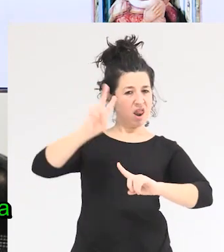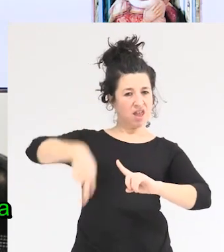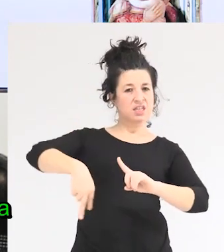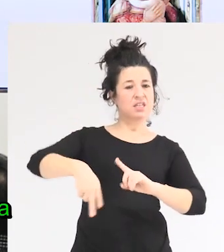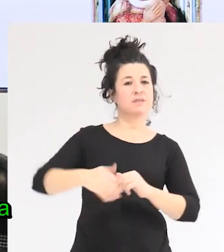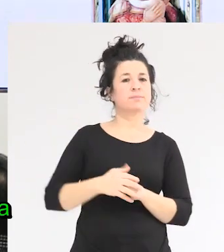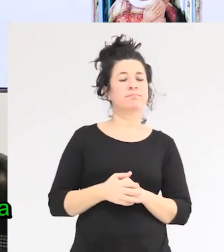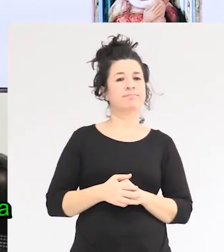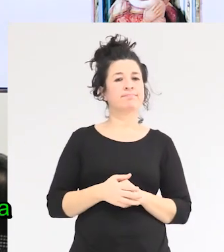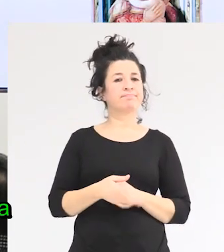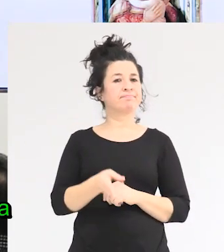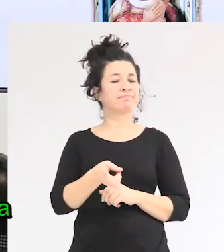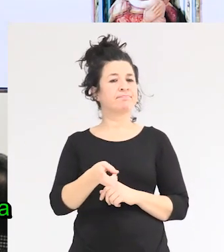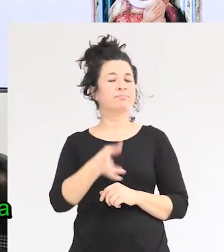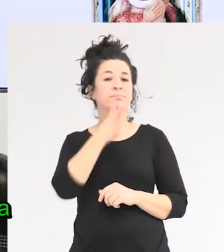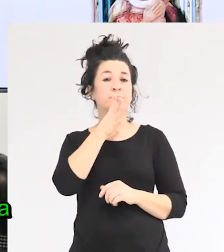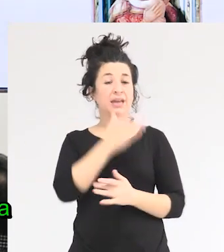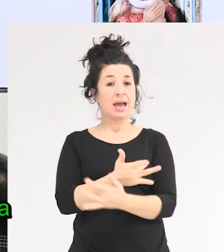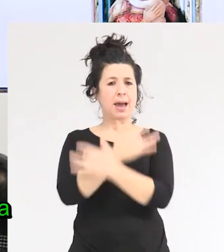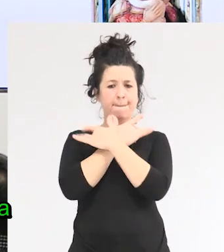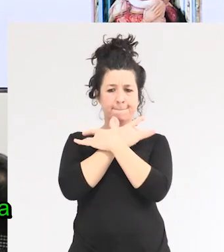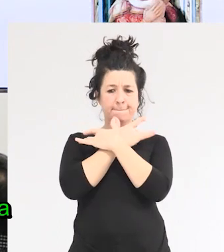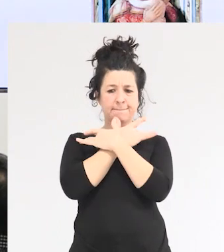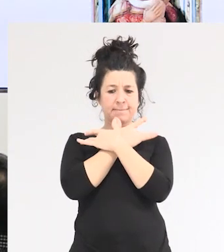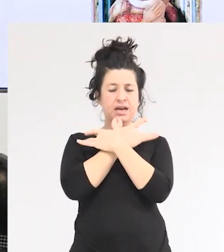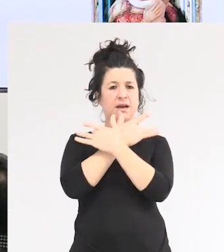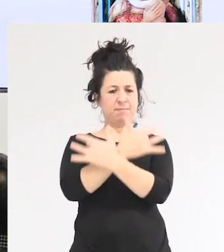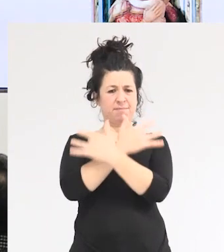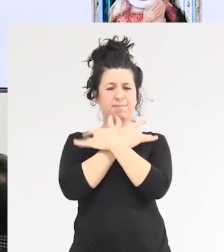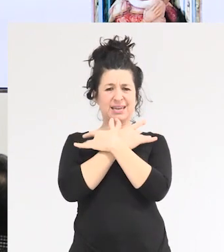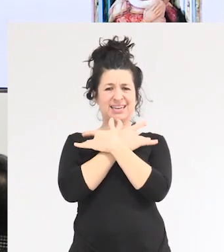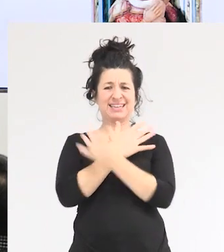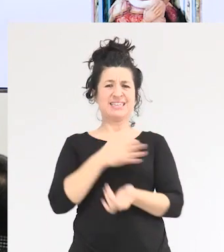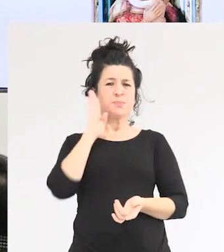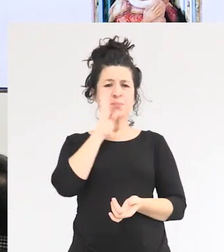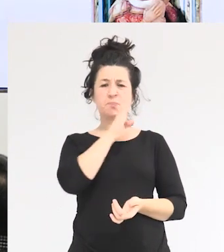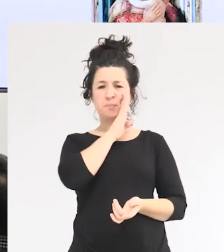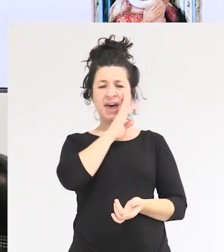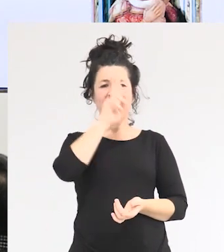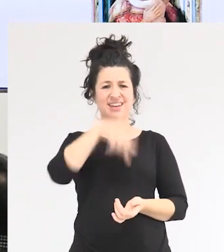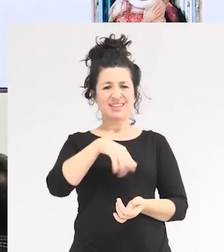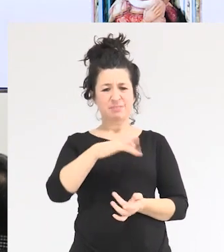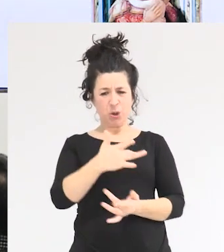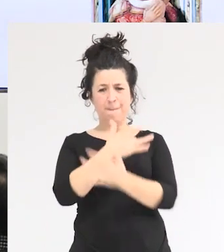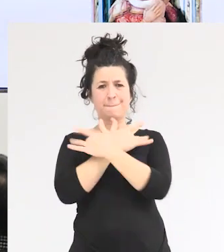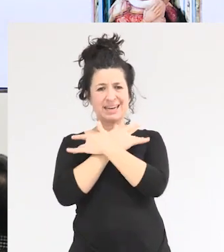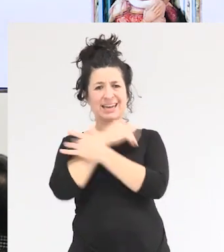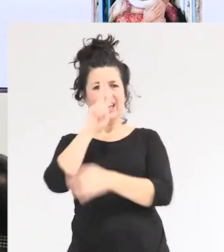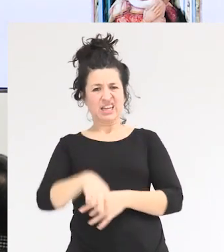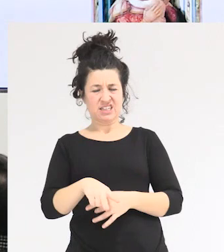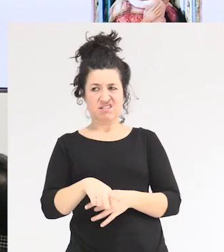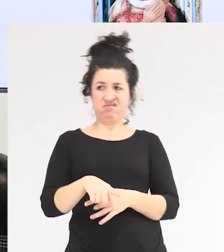kontu barregarri bat da, ama dela baina Virginia, ezta? Eta hori irentzi dugu eta normala iruditzen zaigu,